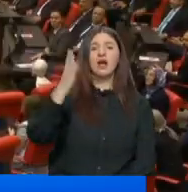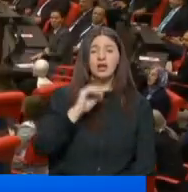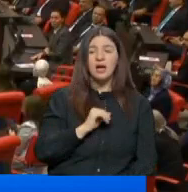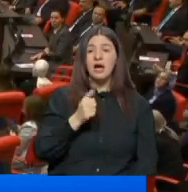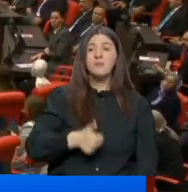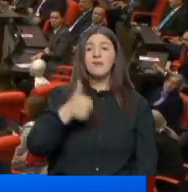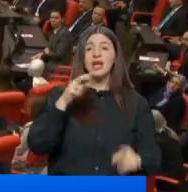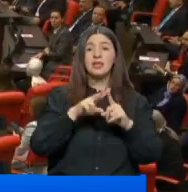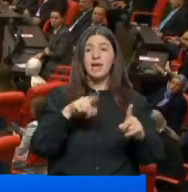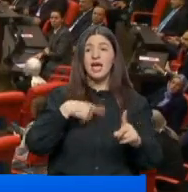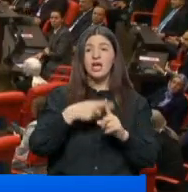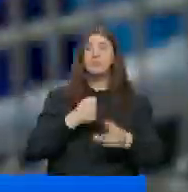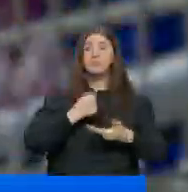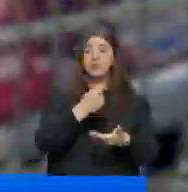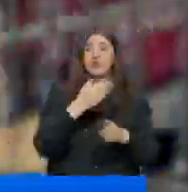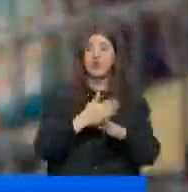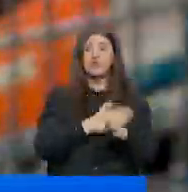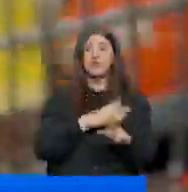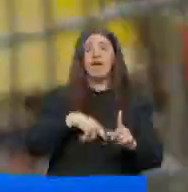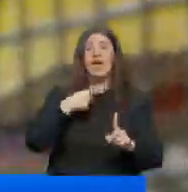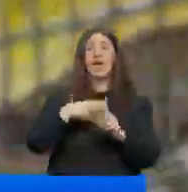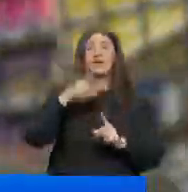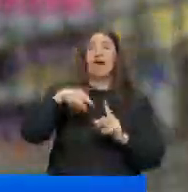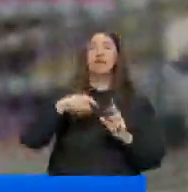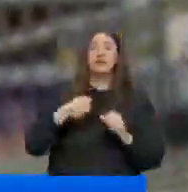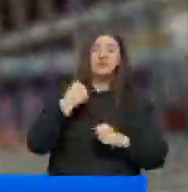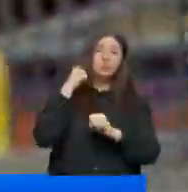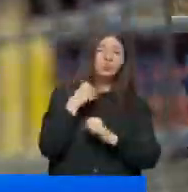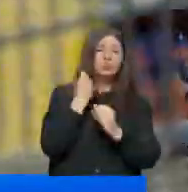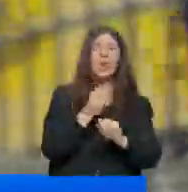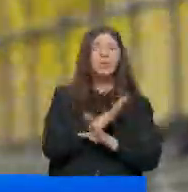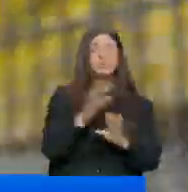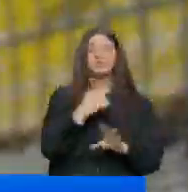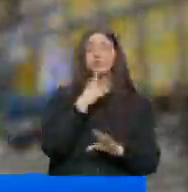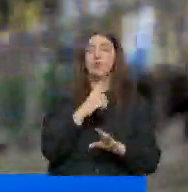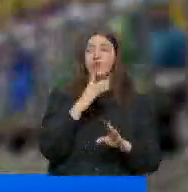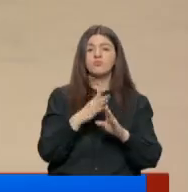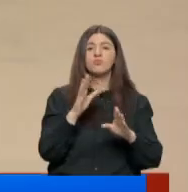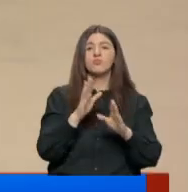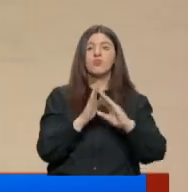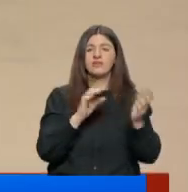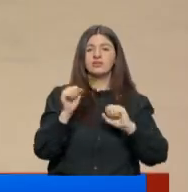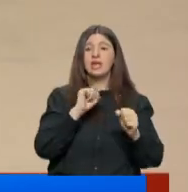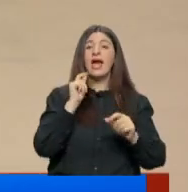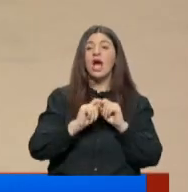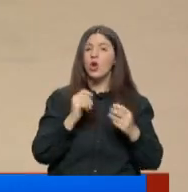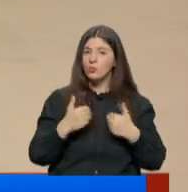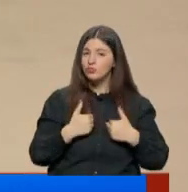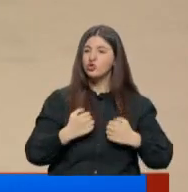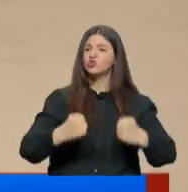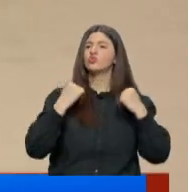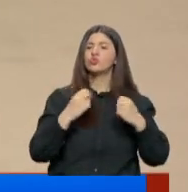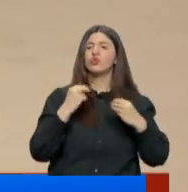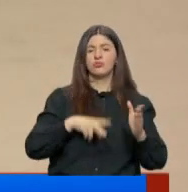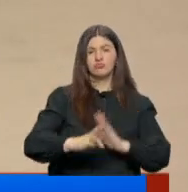Bakan Nebati'nin ek bütçeyle vatandaşa ek vergi yükü getirmiyoruz sözleri de muhalefeti kızdırdı. Ekonomimiz